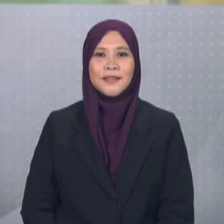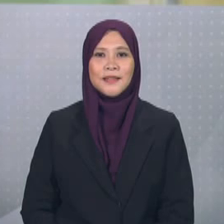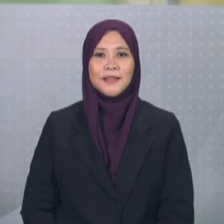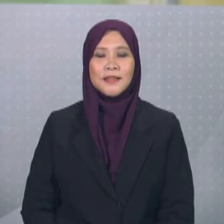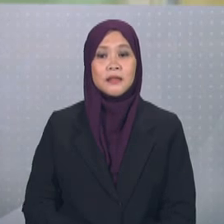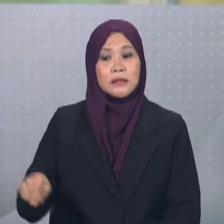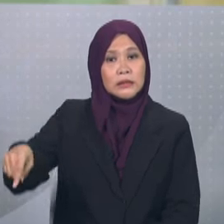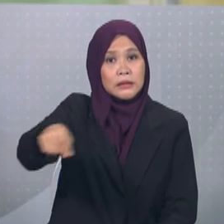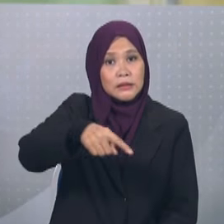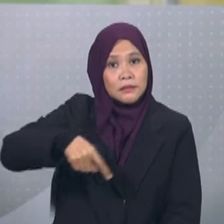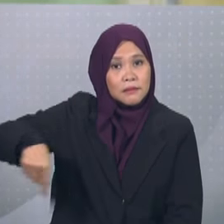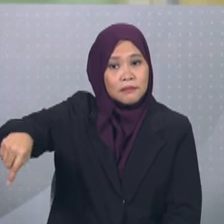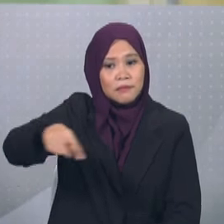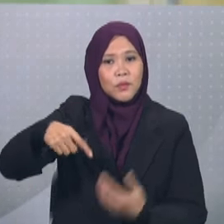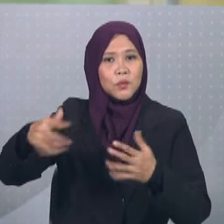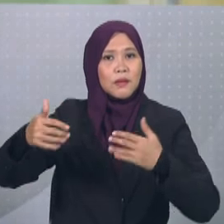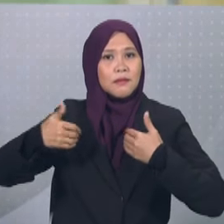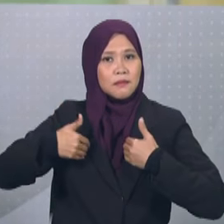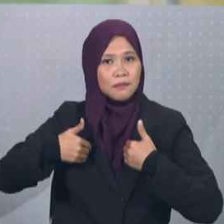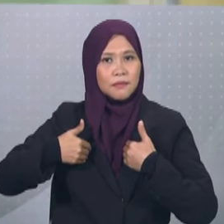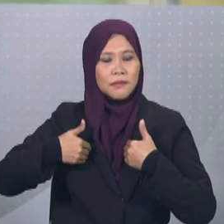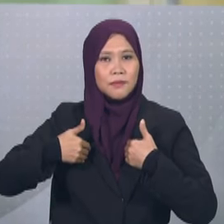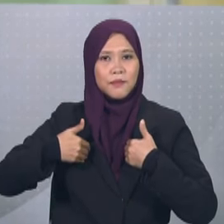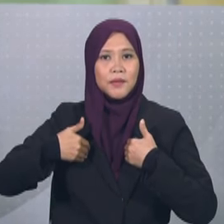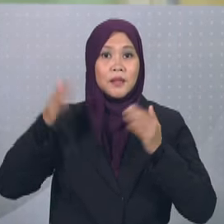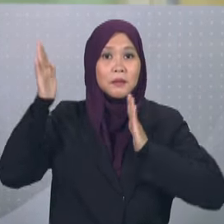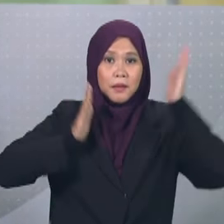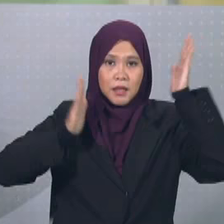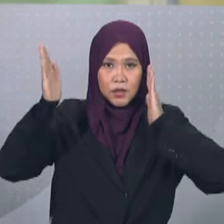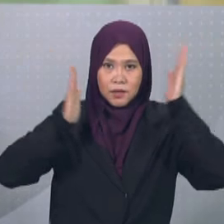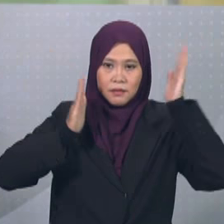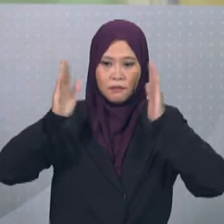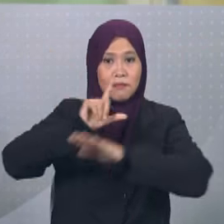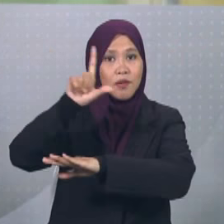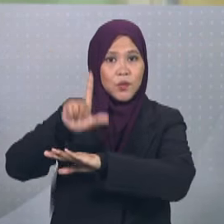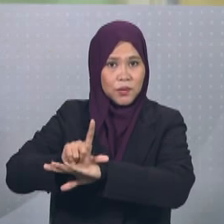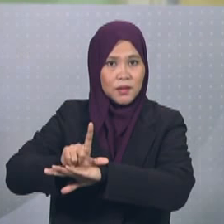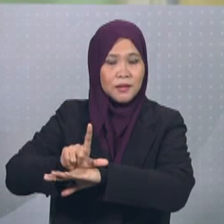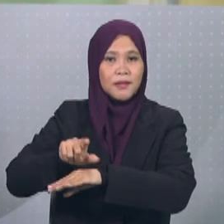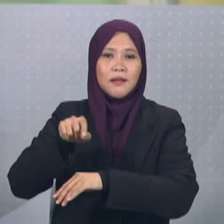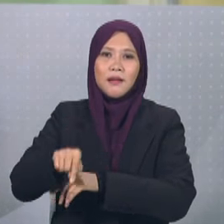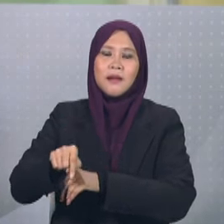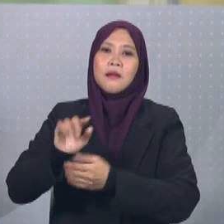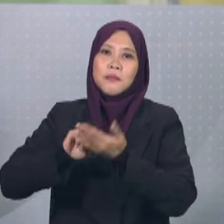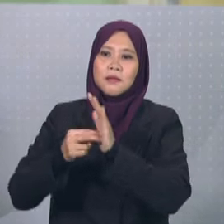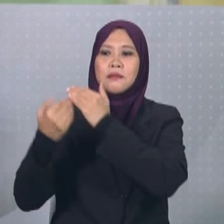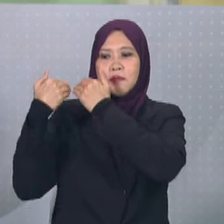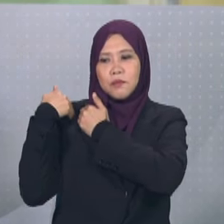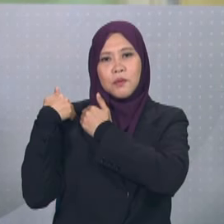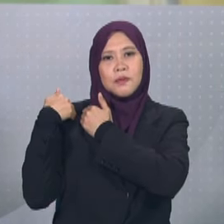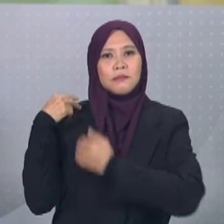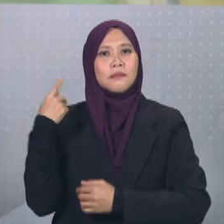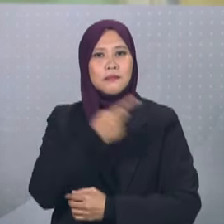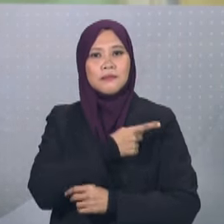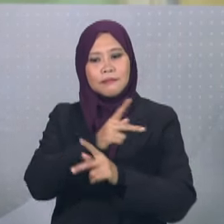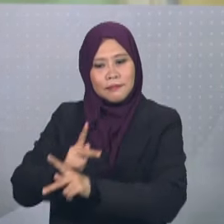Oleh kerana mereka telah pun berada di negara kita, di perairan kita, maka itu menjadi tanggungjawab kita